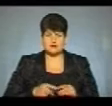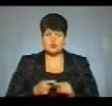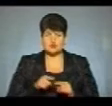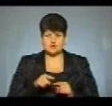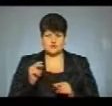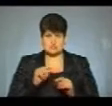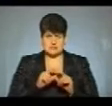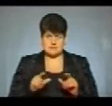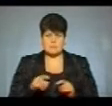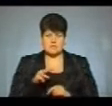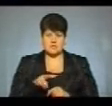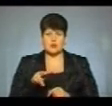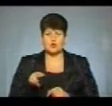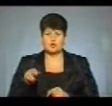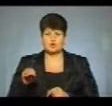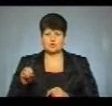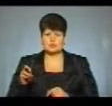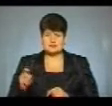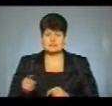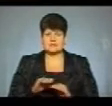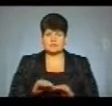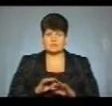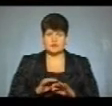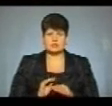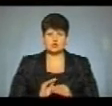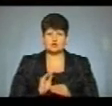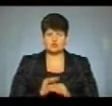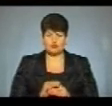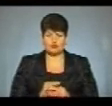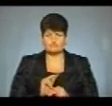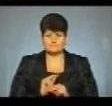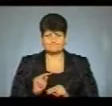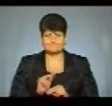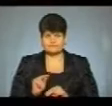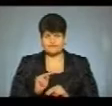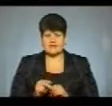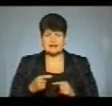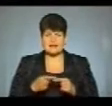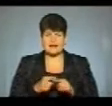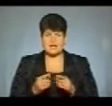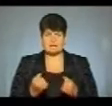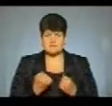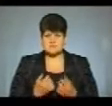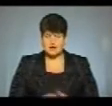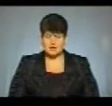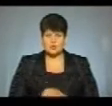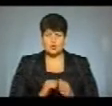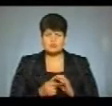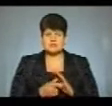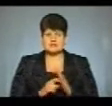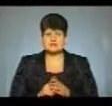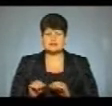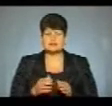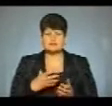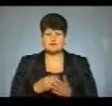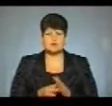навчального закладу Мирослави Лотоцької, для школярів провели додаткові інструктажі з техніки безпеки. Кожен класний керівник в своєму